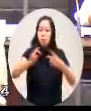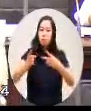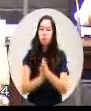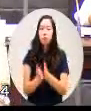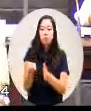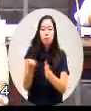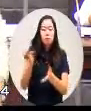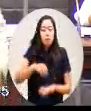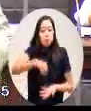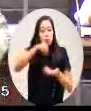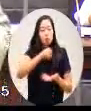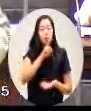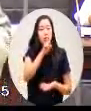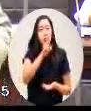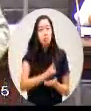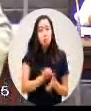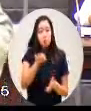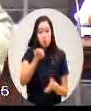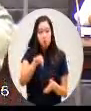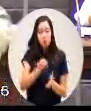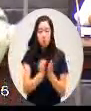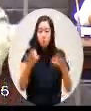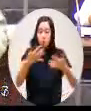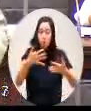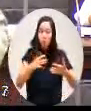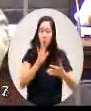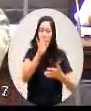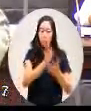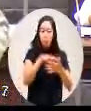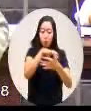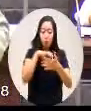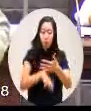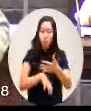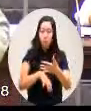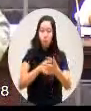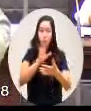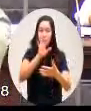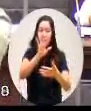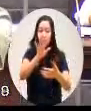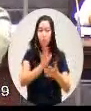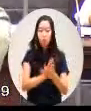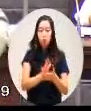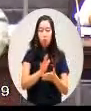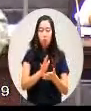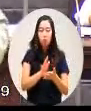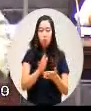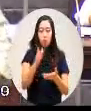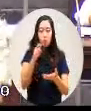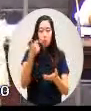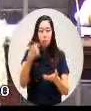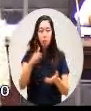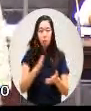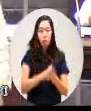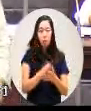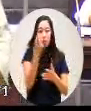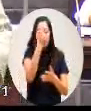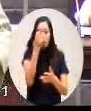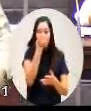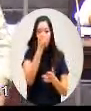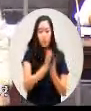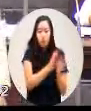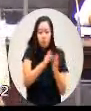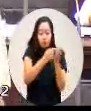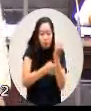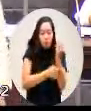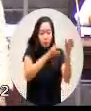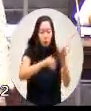员特别提起讲，这个部分后讲其中，哦，伊无遵照这个管理的办法啊，这个